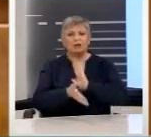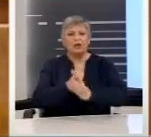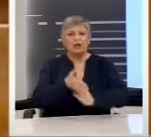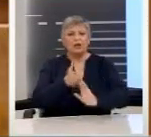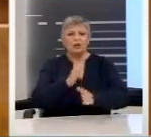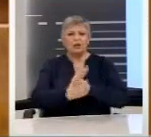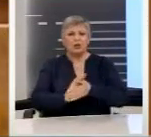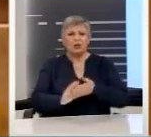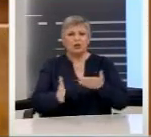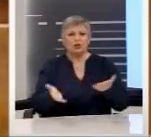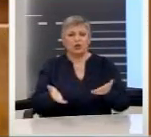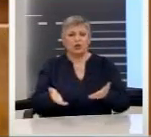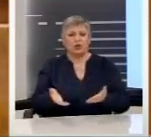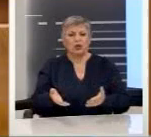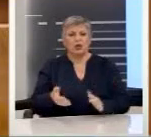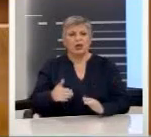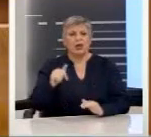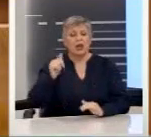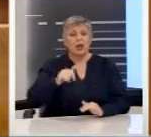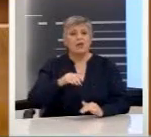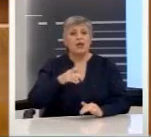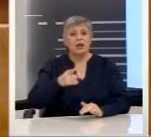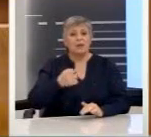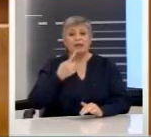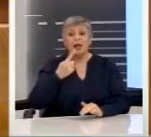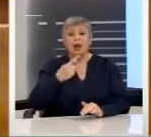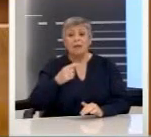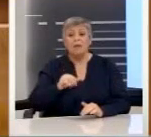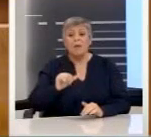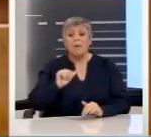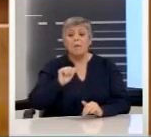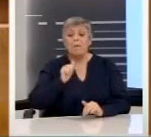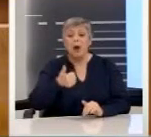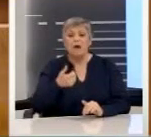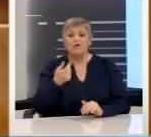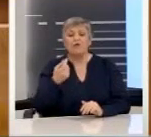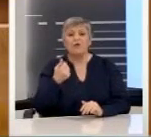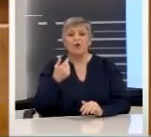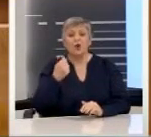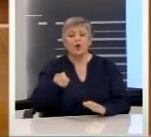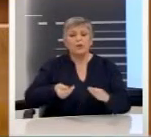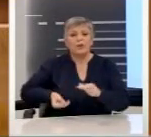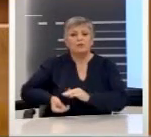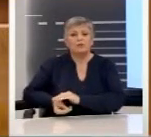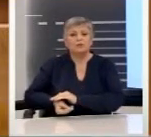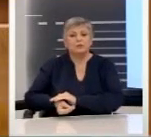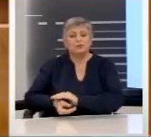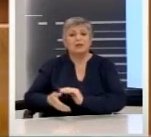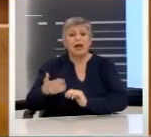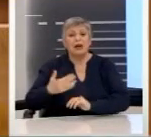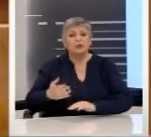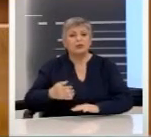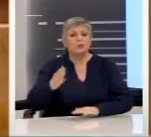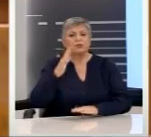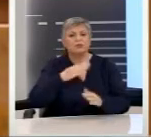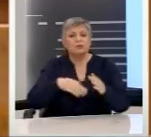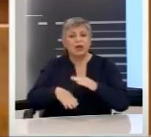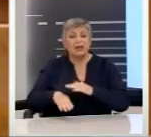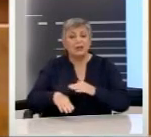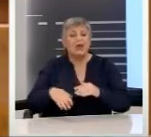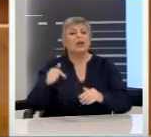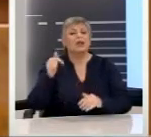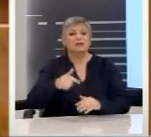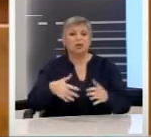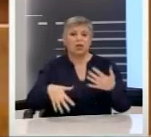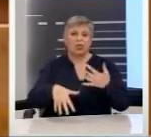και της αντιπαράτησης είναι ότι δεδομένο είναι ότι το μαύρο χρήμα κάτω από το τραπέζι που αφορά το σκάνδαλο της υγείας είναι 85 δις. Έχετε